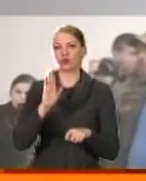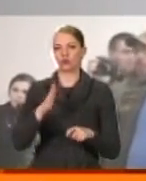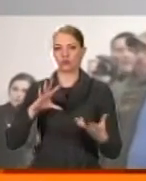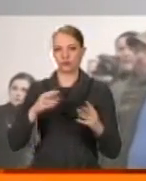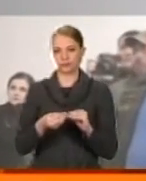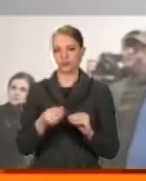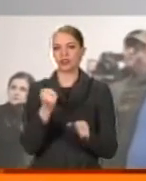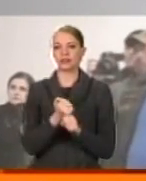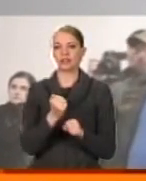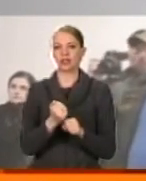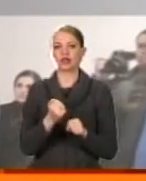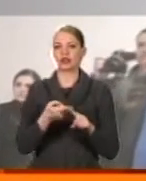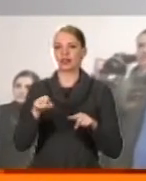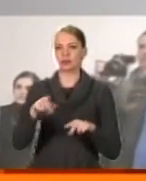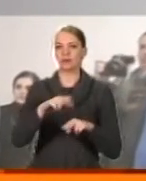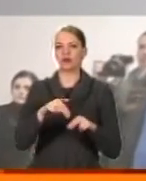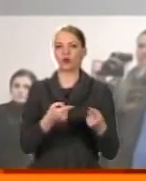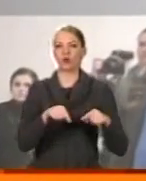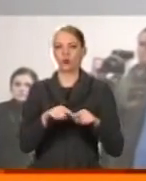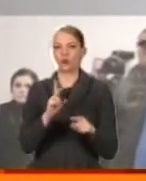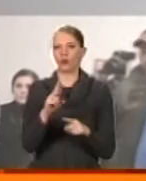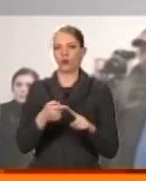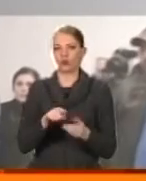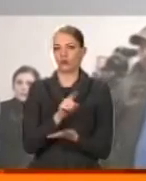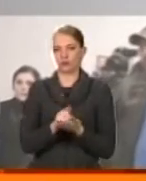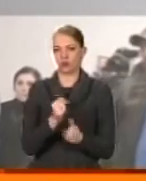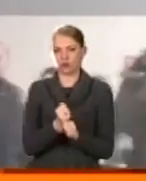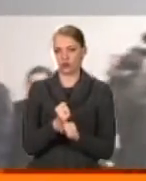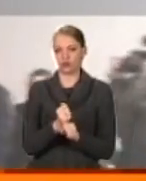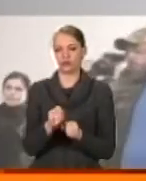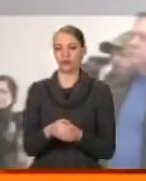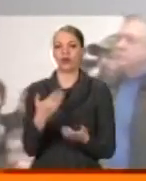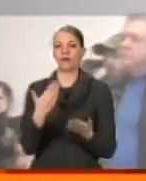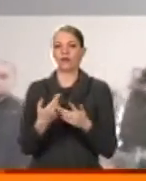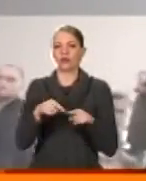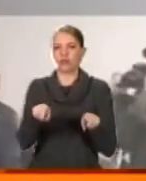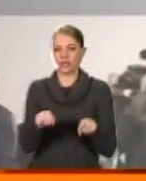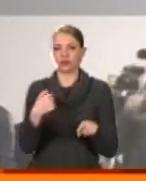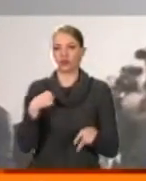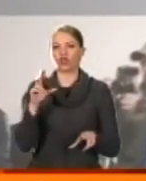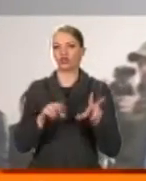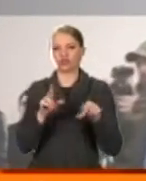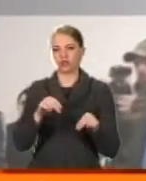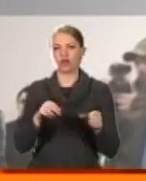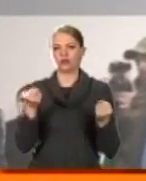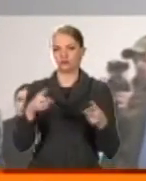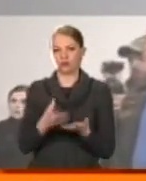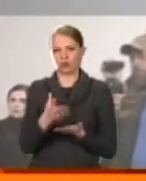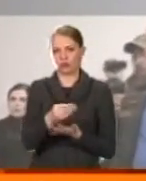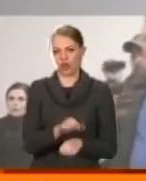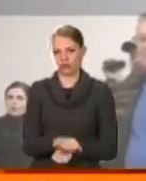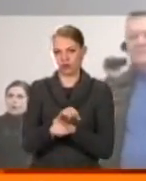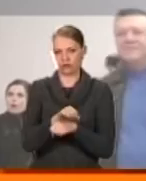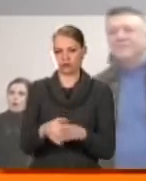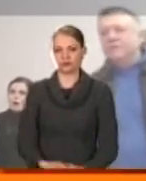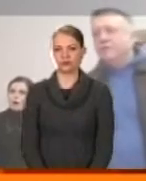висновки, сделанные теми правоохранительными органами, кому это положено у нас в стране. Вот это я считаю проплаченной акцией. В